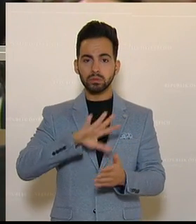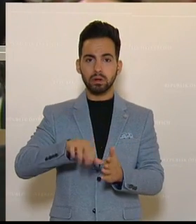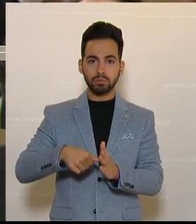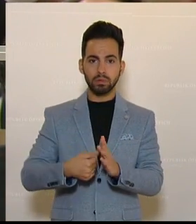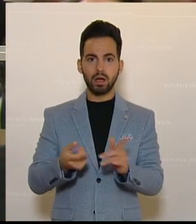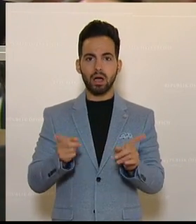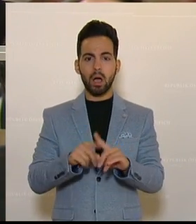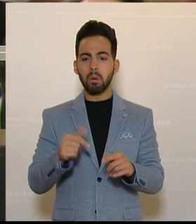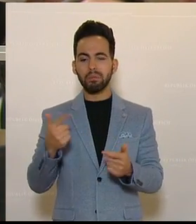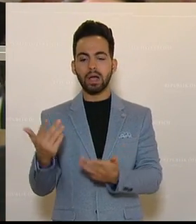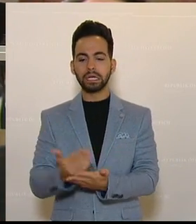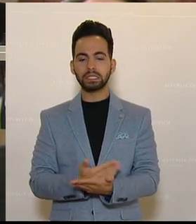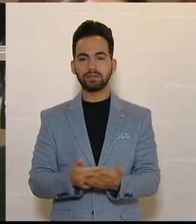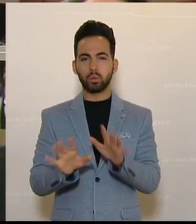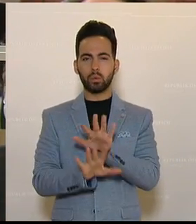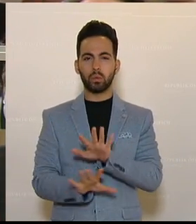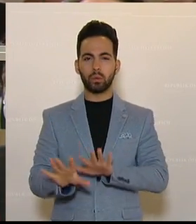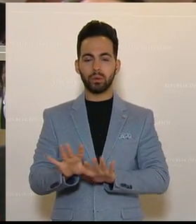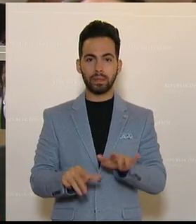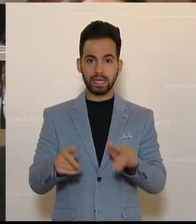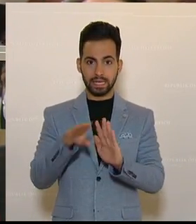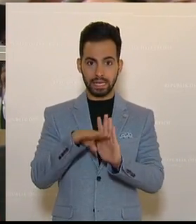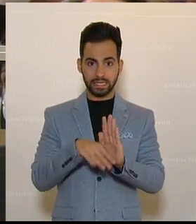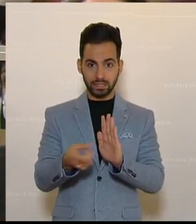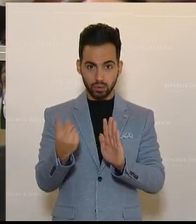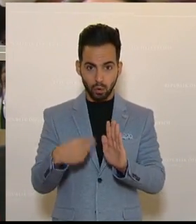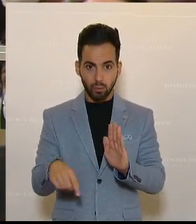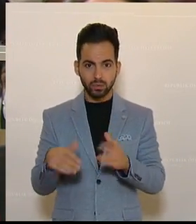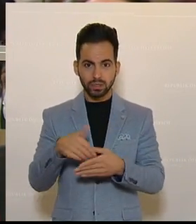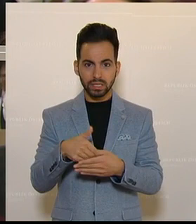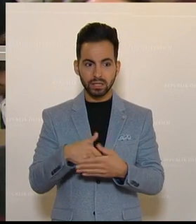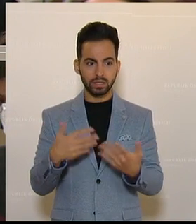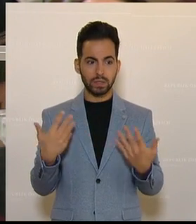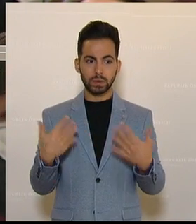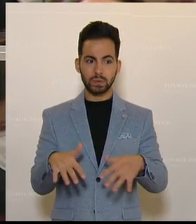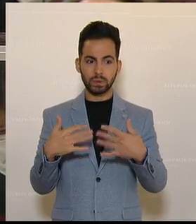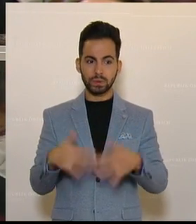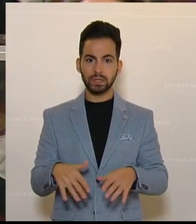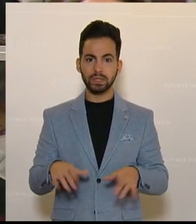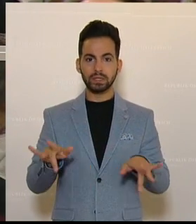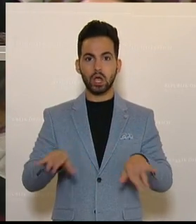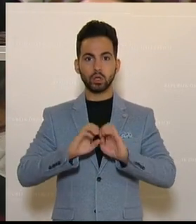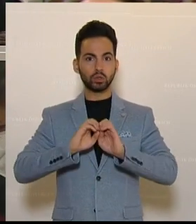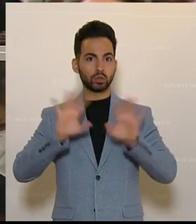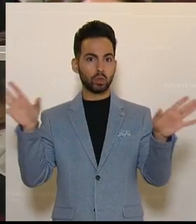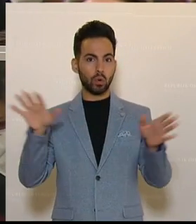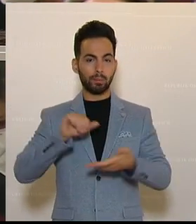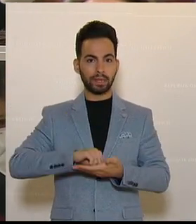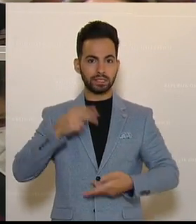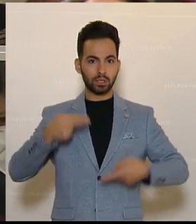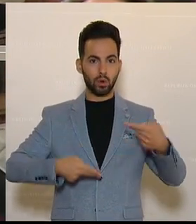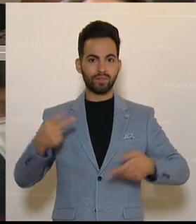die das irgendwie verschleiern sollen. Ein Gesetz, das generell, und da ist bei den ganzen Show-Pressekonferenzen